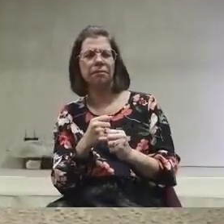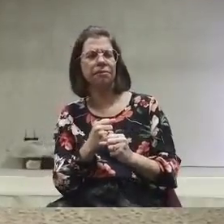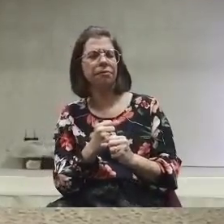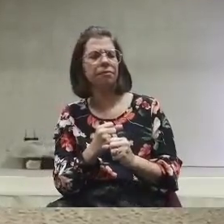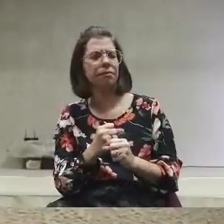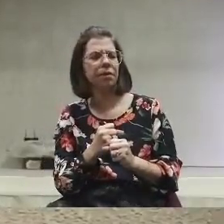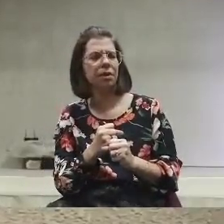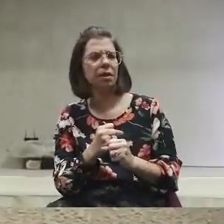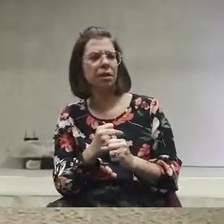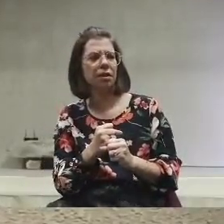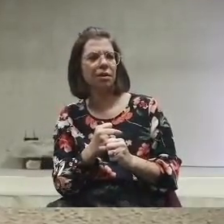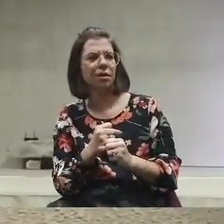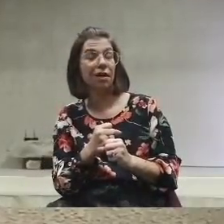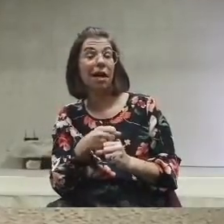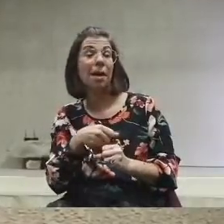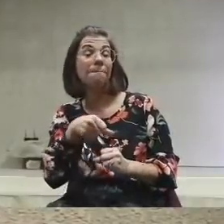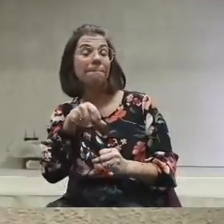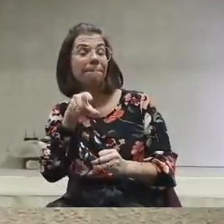autorités,